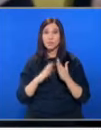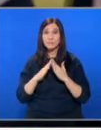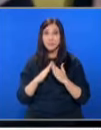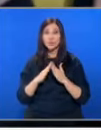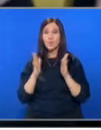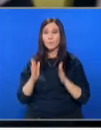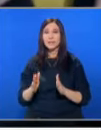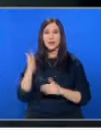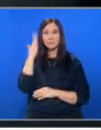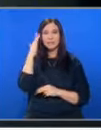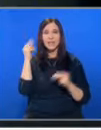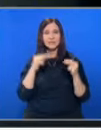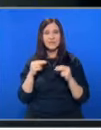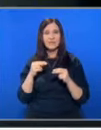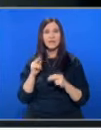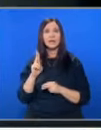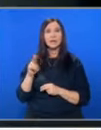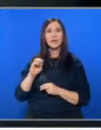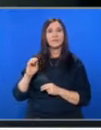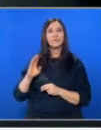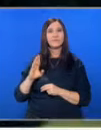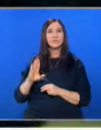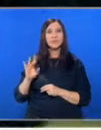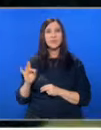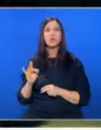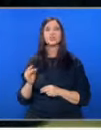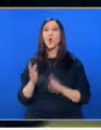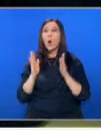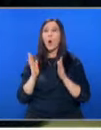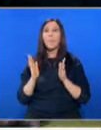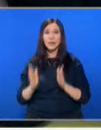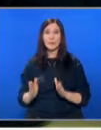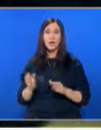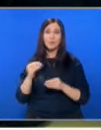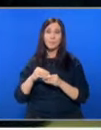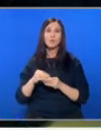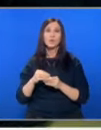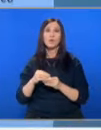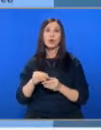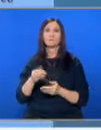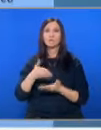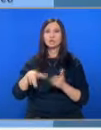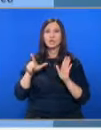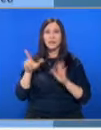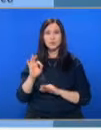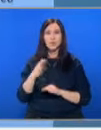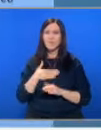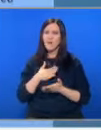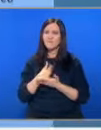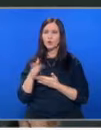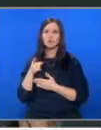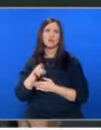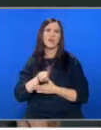бъде определена от Министерския съвет, а КЕВР ще определя допълнителна компонента от 7%. Има обаче вероятност това да не се